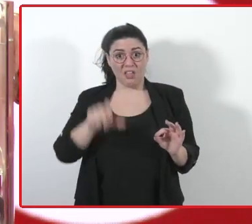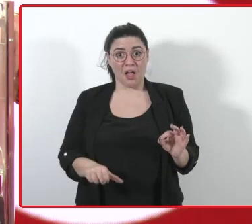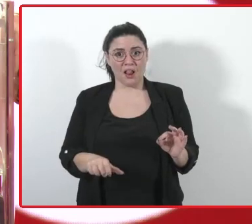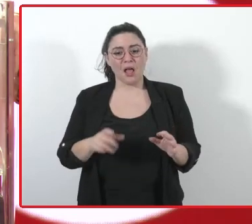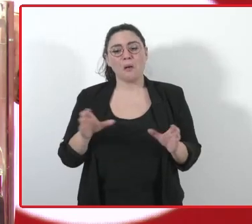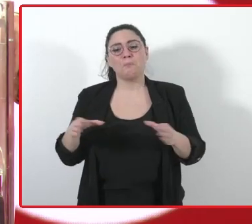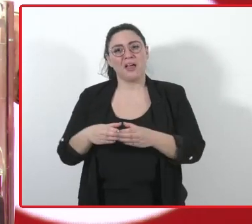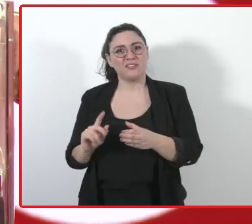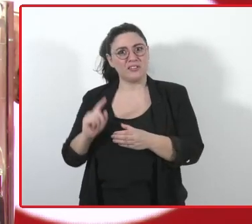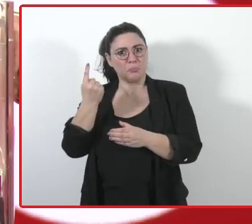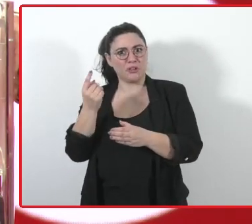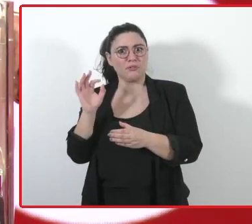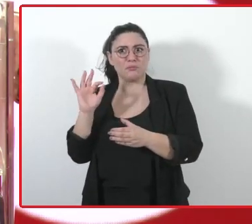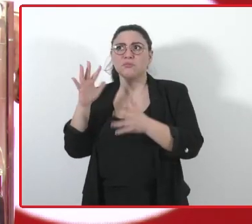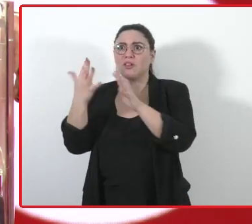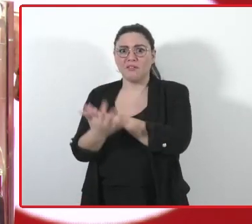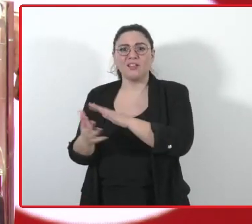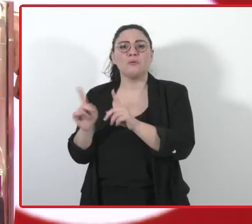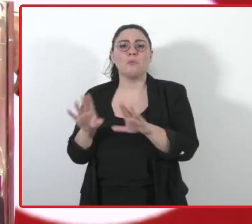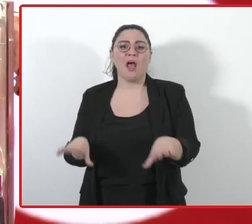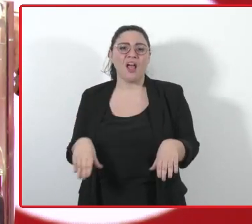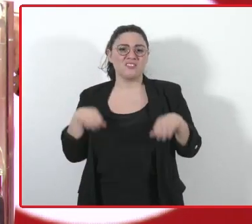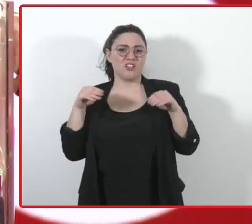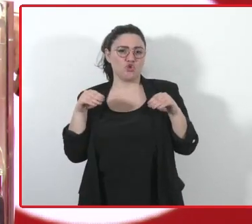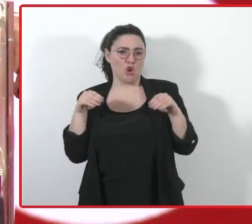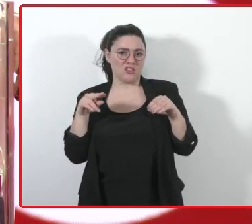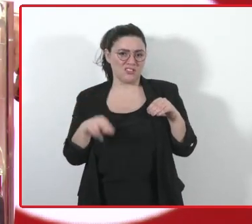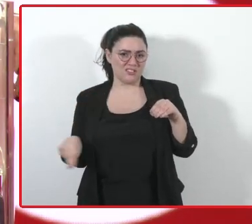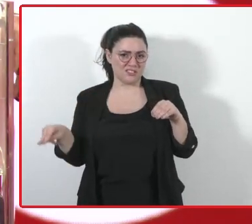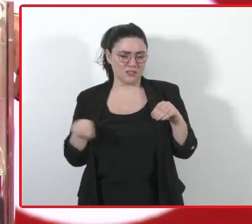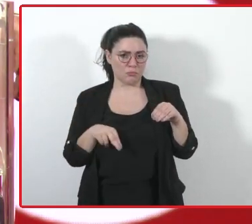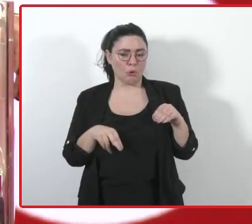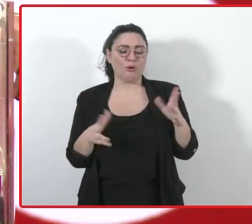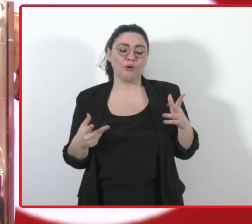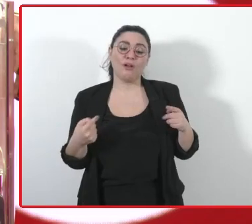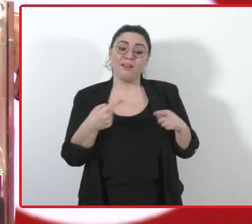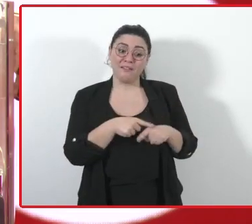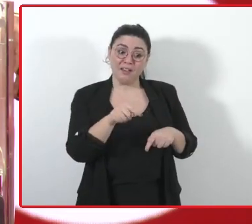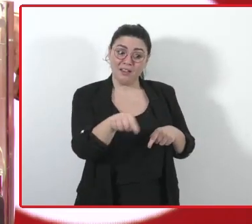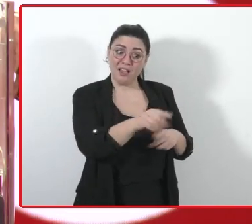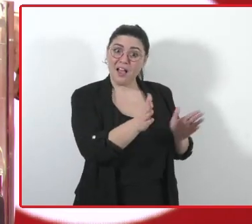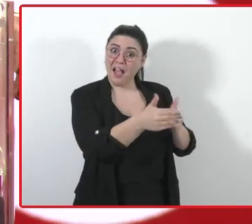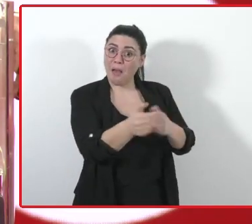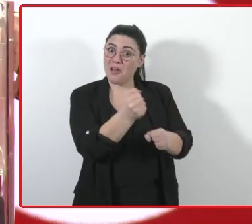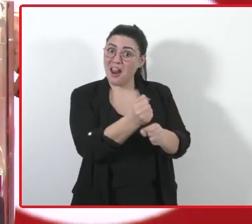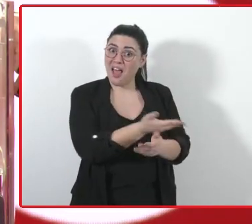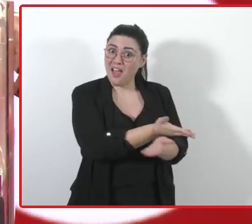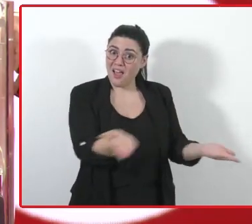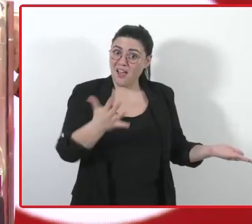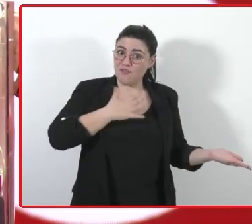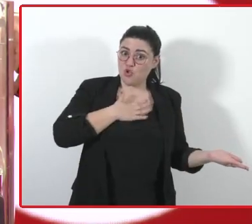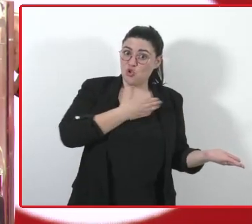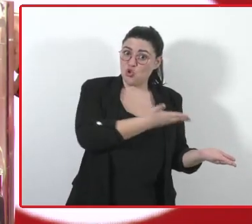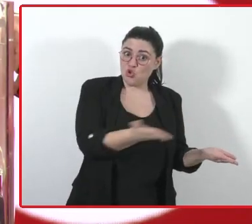è diventato quello della sanzionismo Le nostre camere del Lavoro Le nostre camere del lavoro